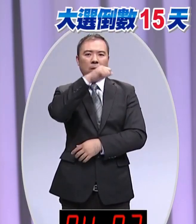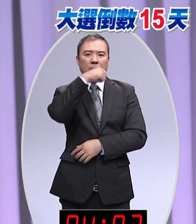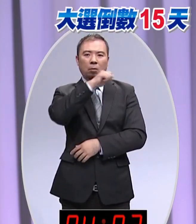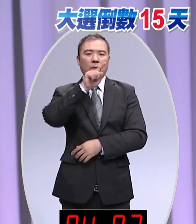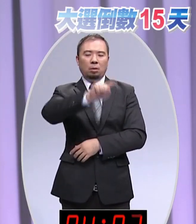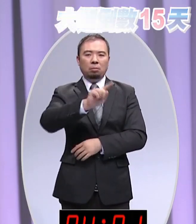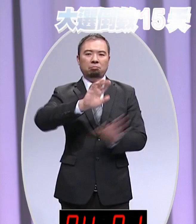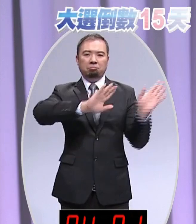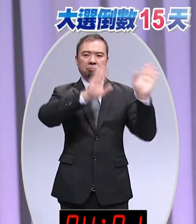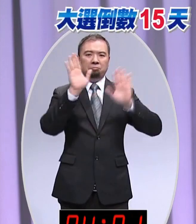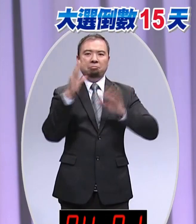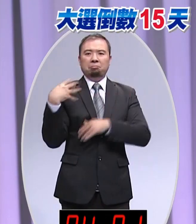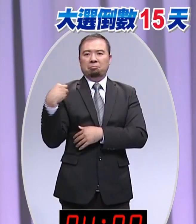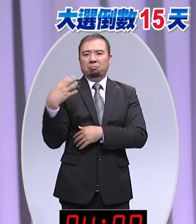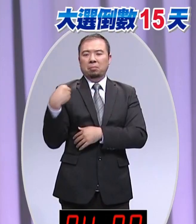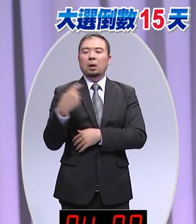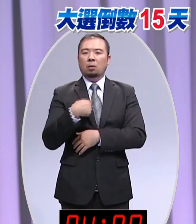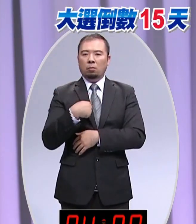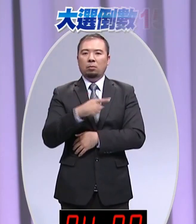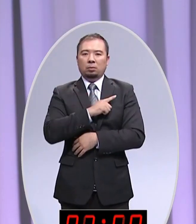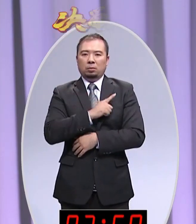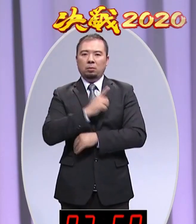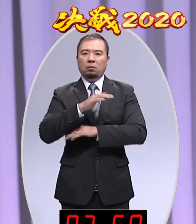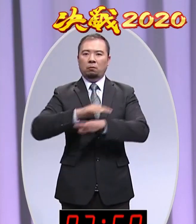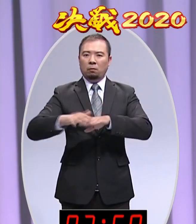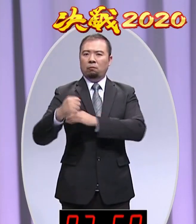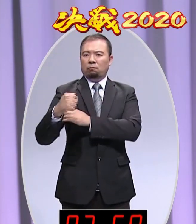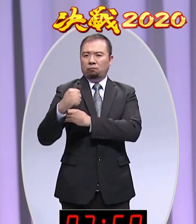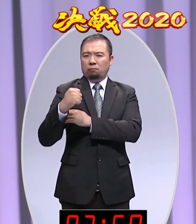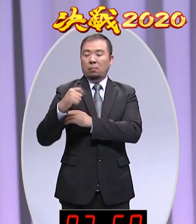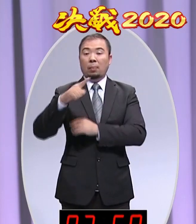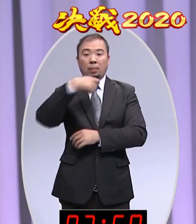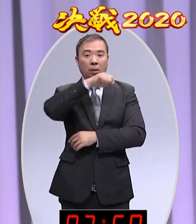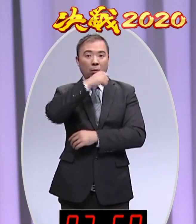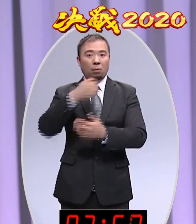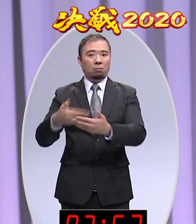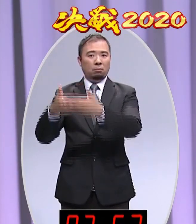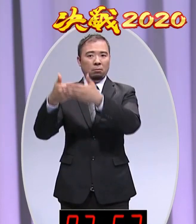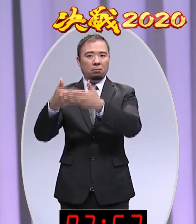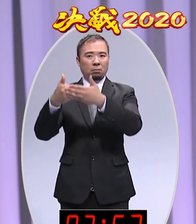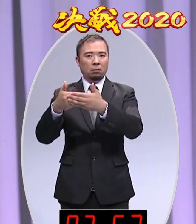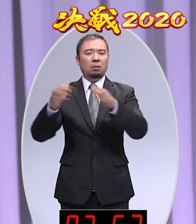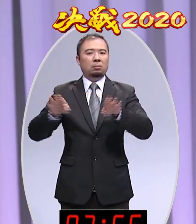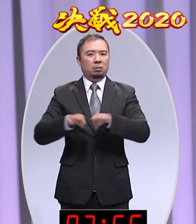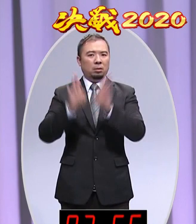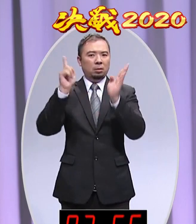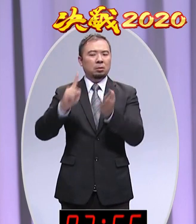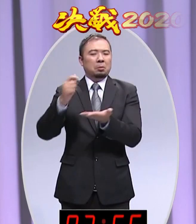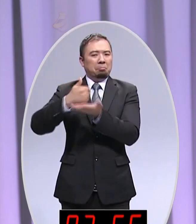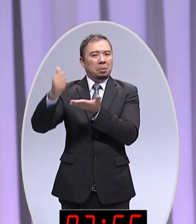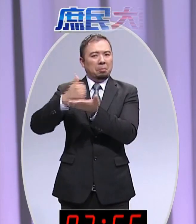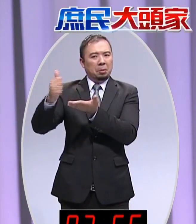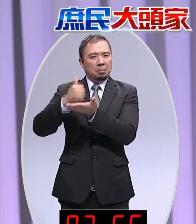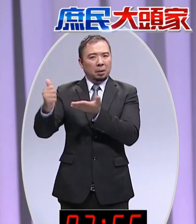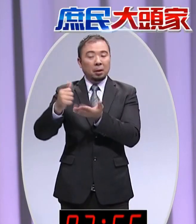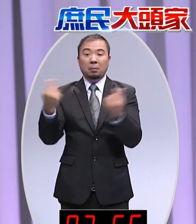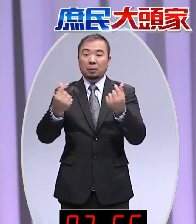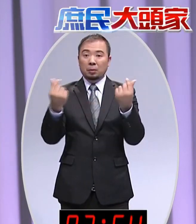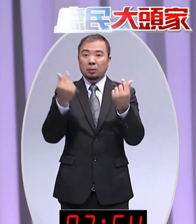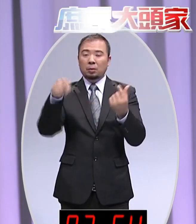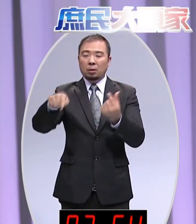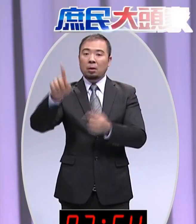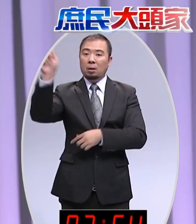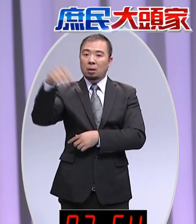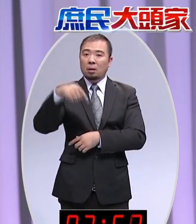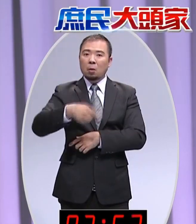绝对会全力推动两岸要恢复贸易交流，特别是对那些观光旅游业和